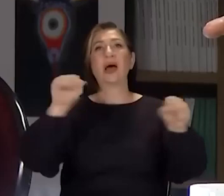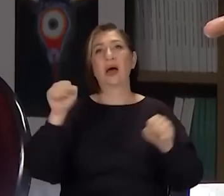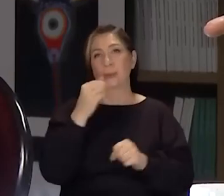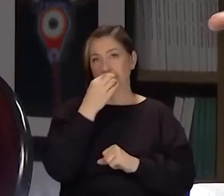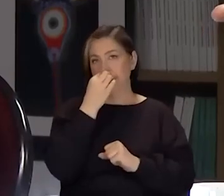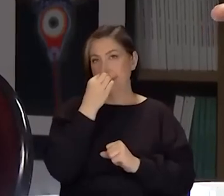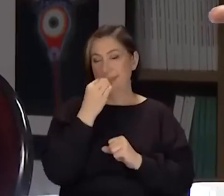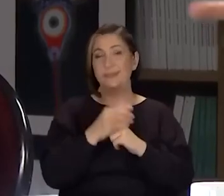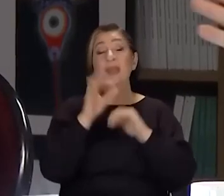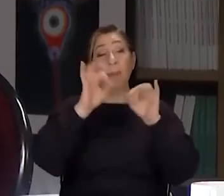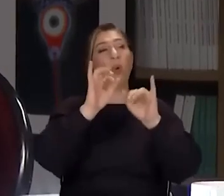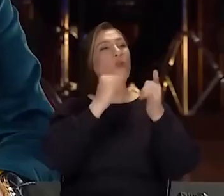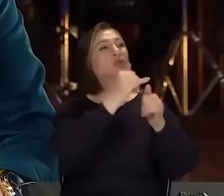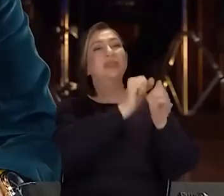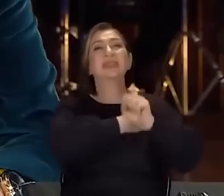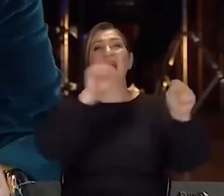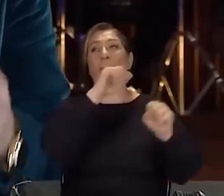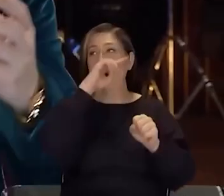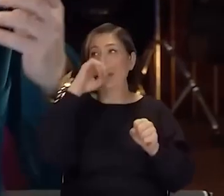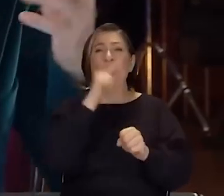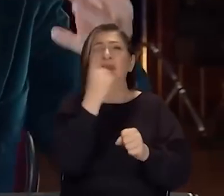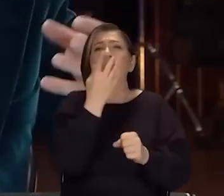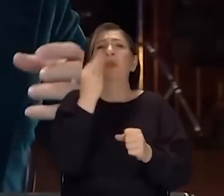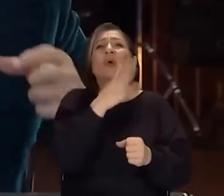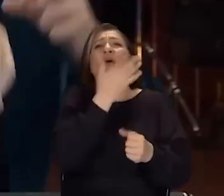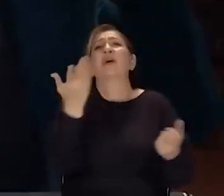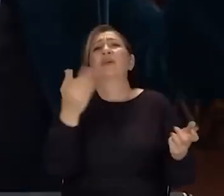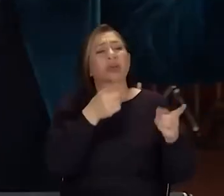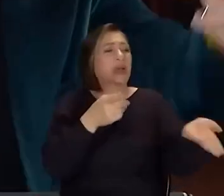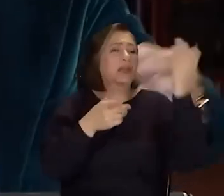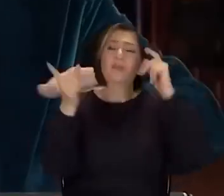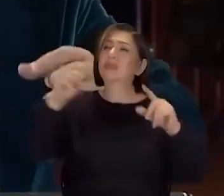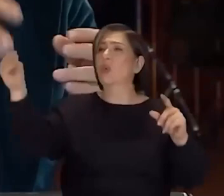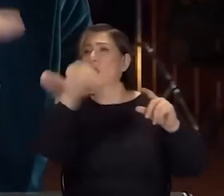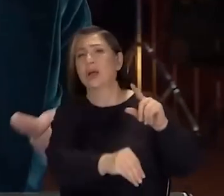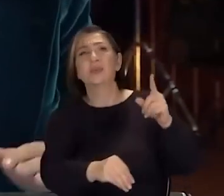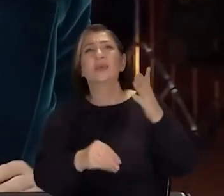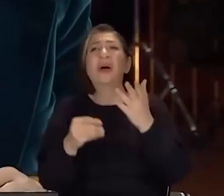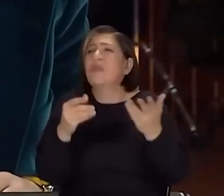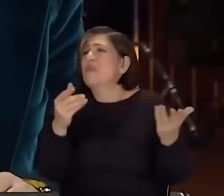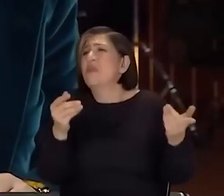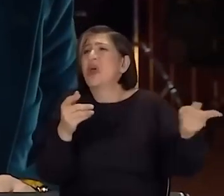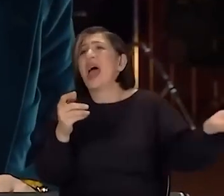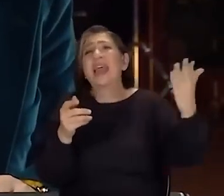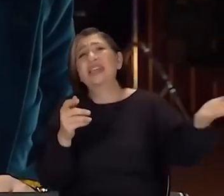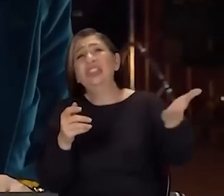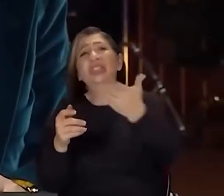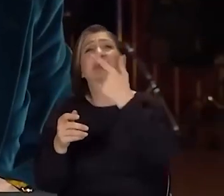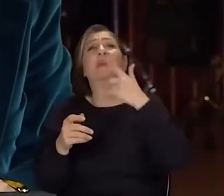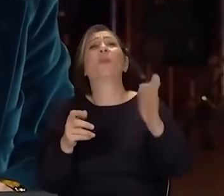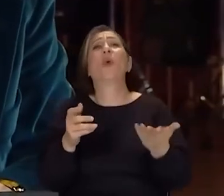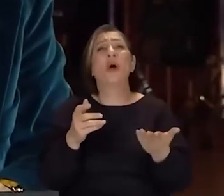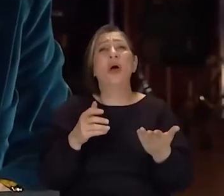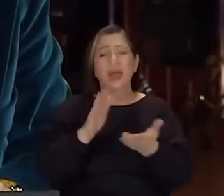Evet. Hep oyuncular oluyor çünkü onlara bir şey olmuyor. Onlar nasıl olsa bunu kaldırdık, tabii. bunu koyduk, bunu... Kimse de onlara hadi kış demiyor. O